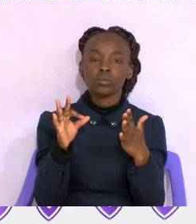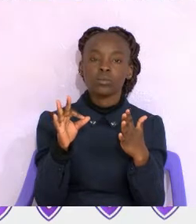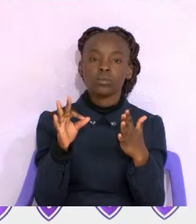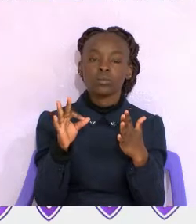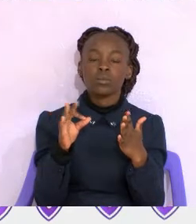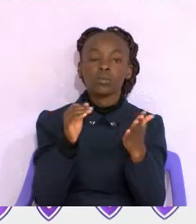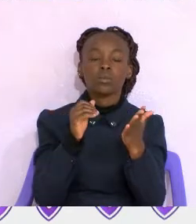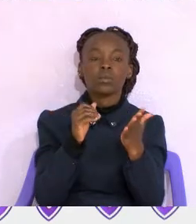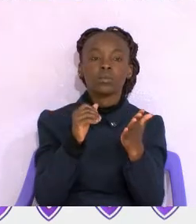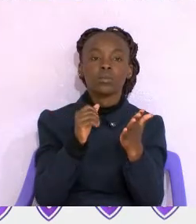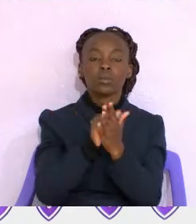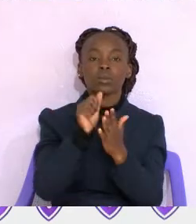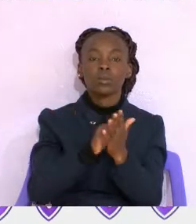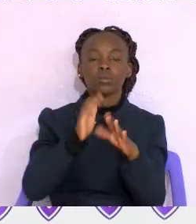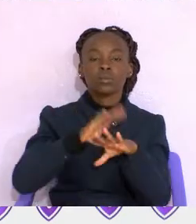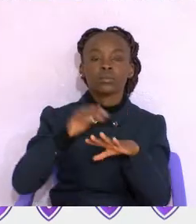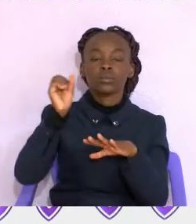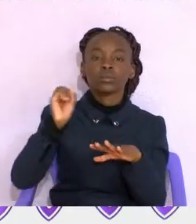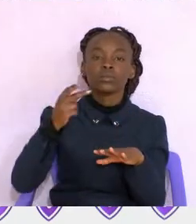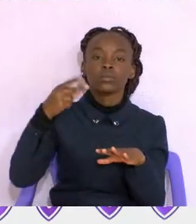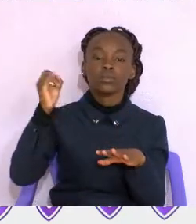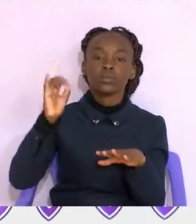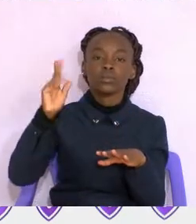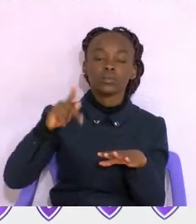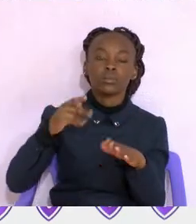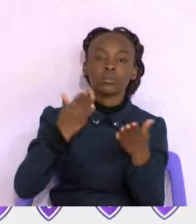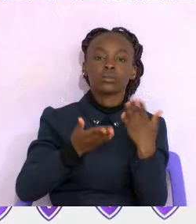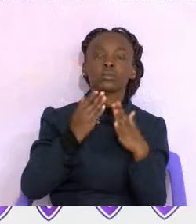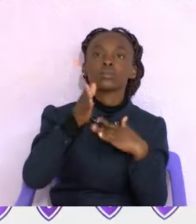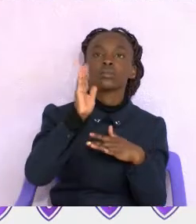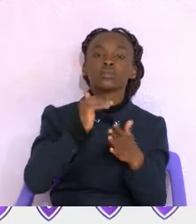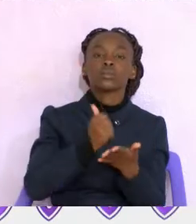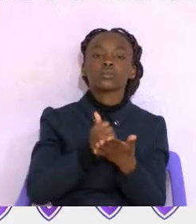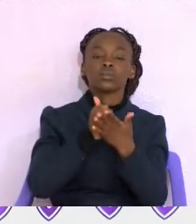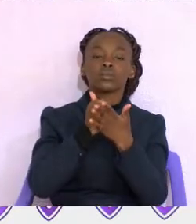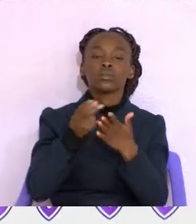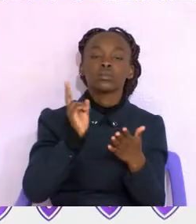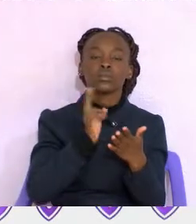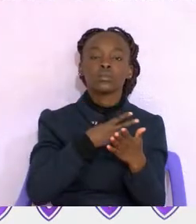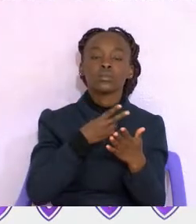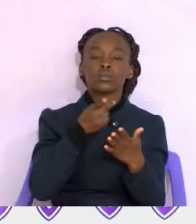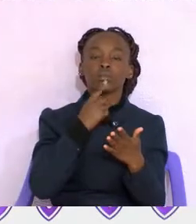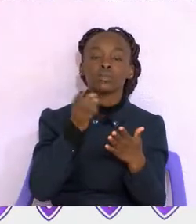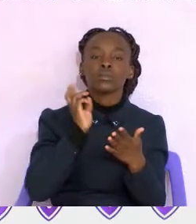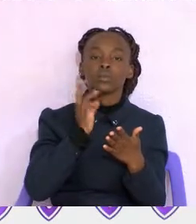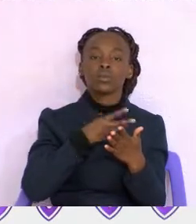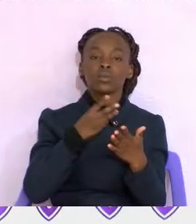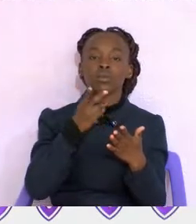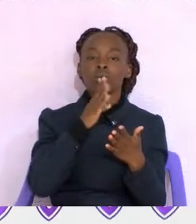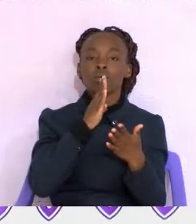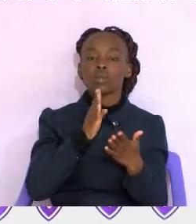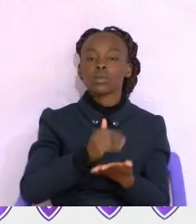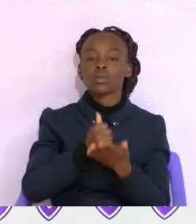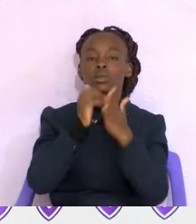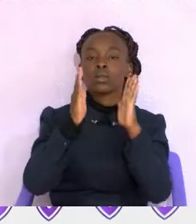us. Tuache kuasi Mungu na tufanyike chanzo ya kutatua shida. Mungu atufanyie misaada ya